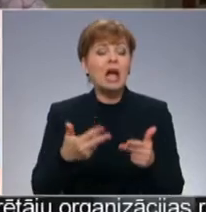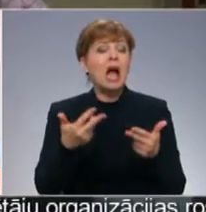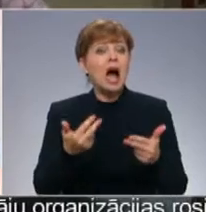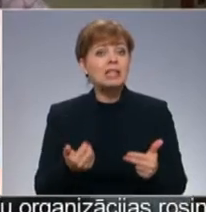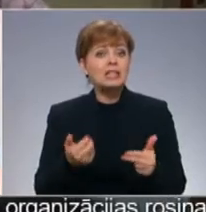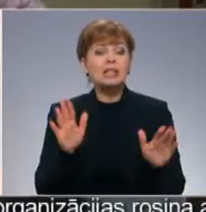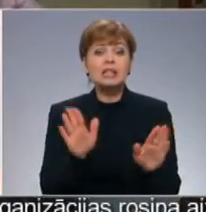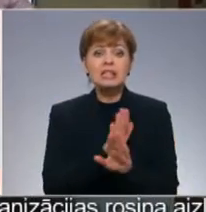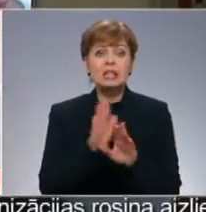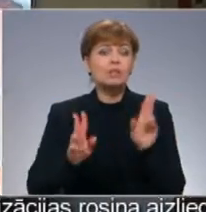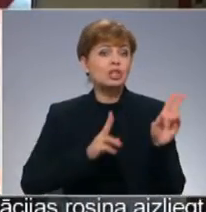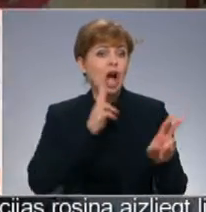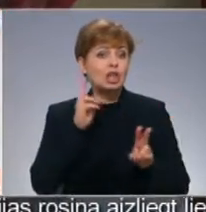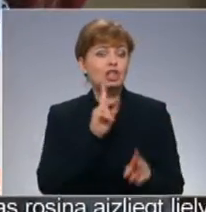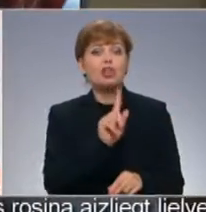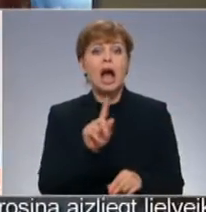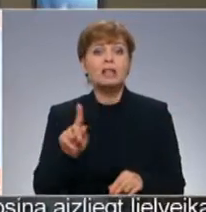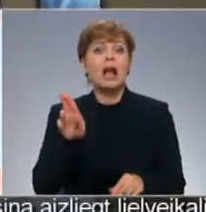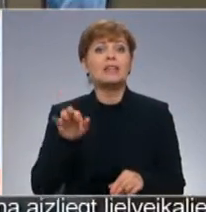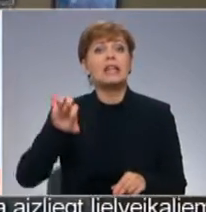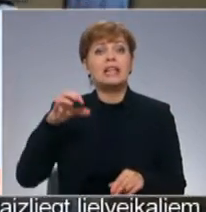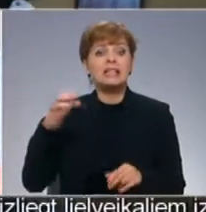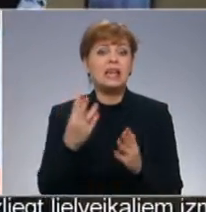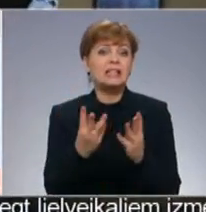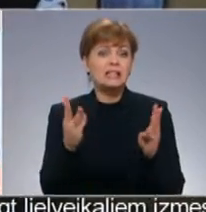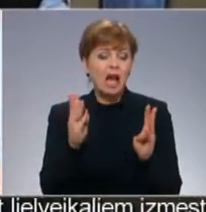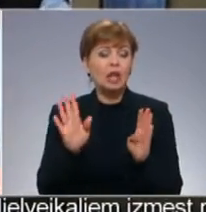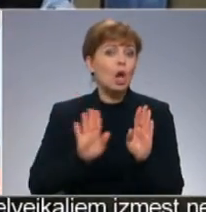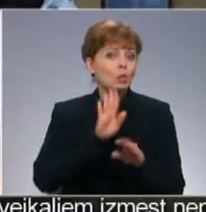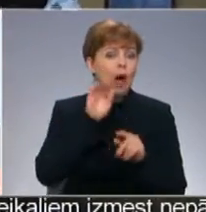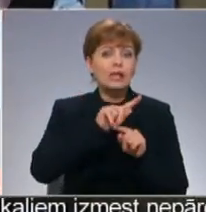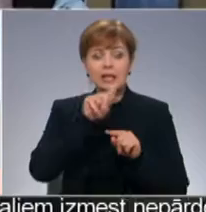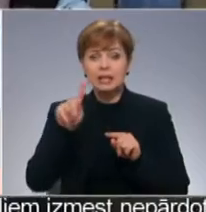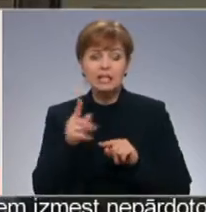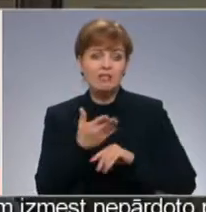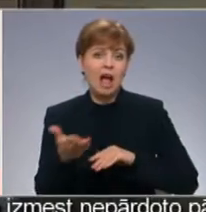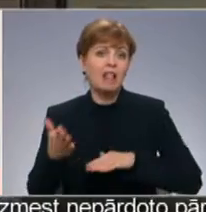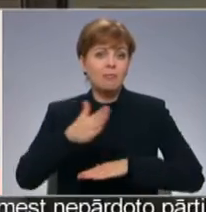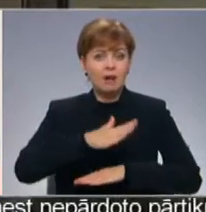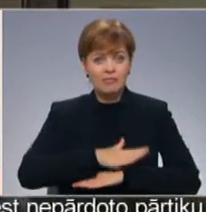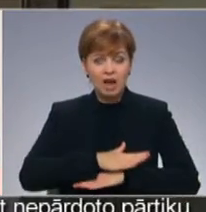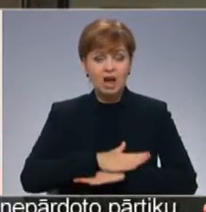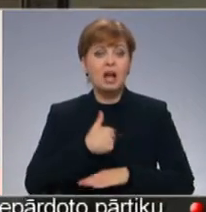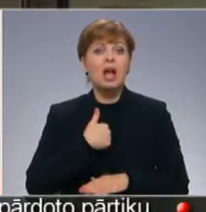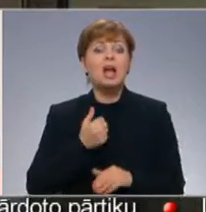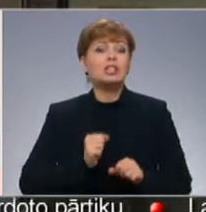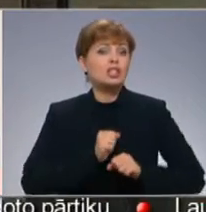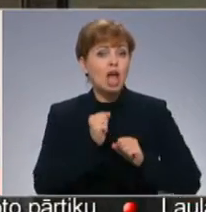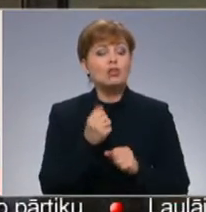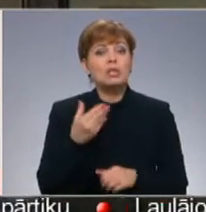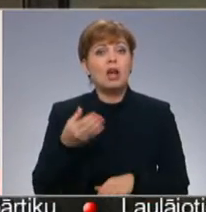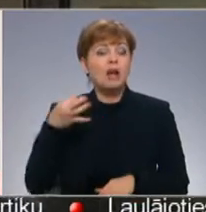ka dziesmas skanējušas katrā Nīces sētā no agra rīta līdz vēlam vakaram. Nu, es cenšos savai meitai